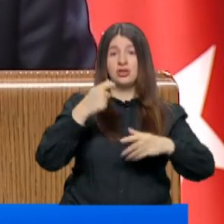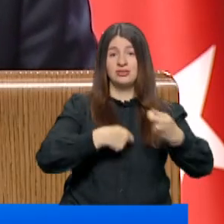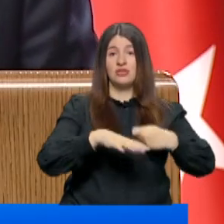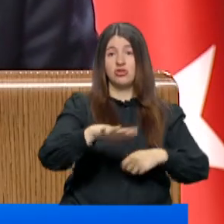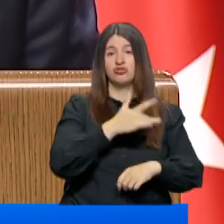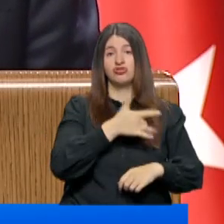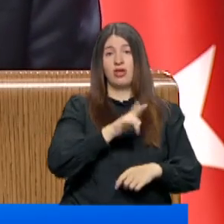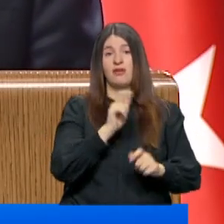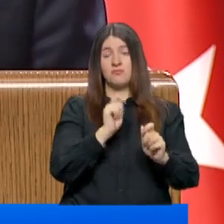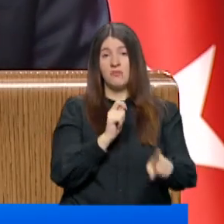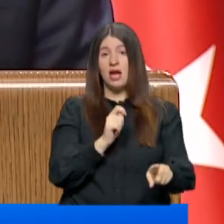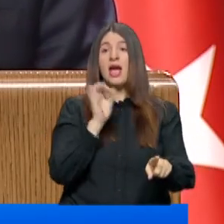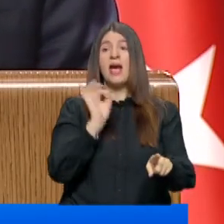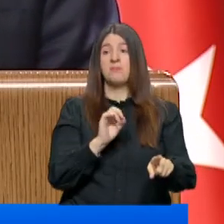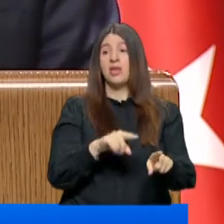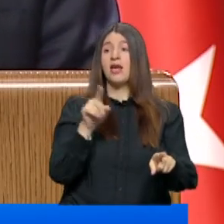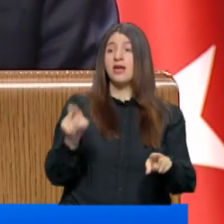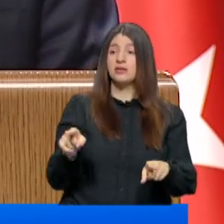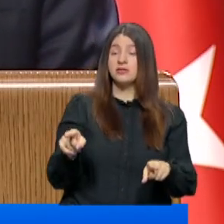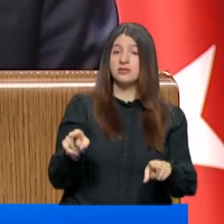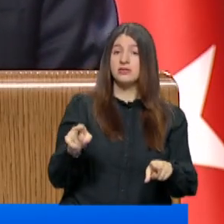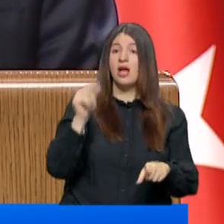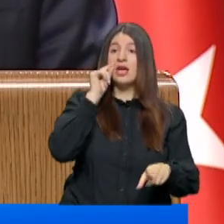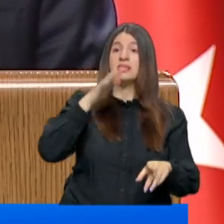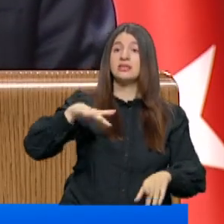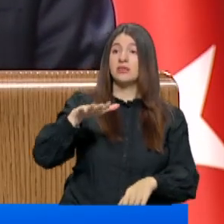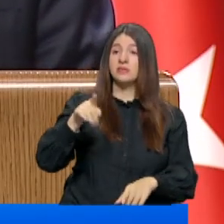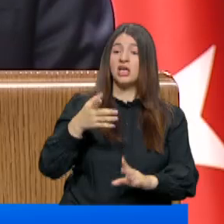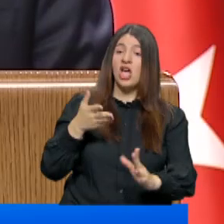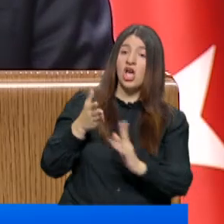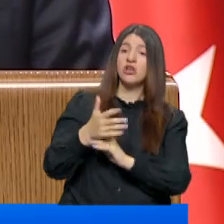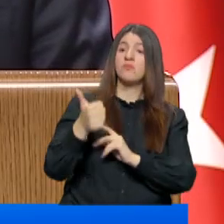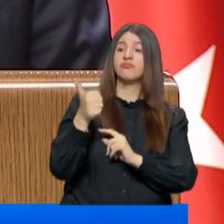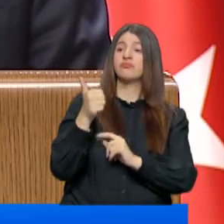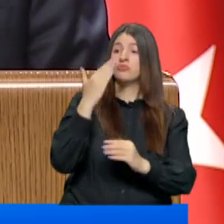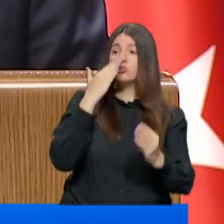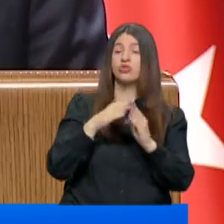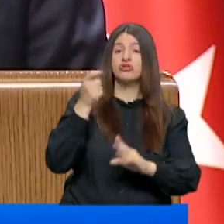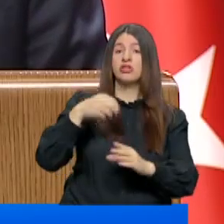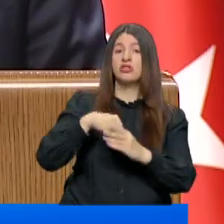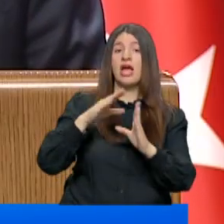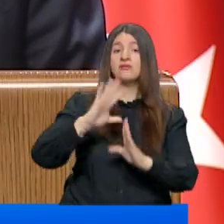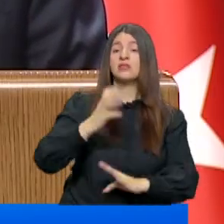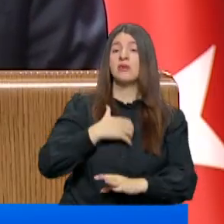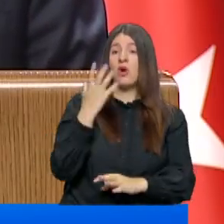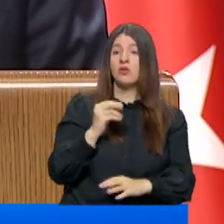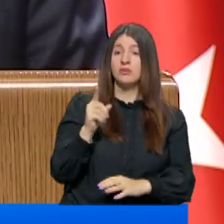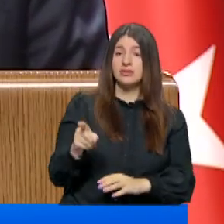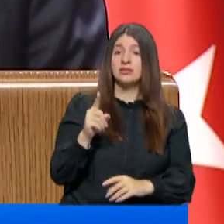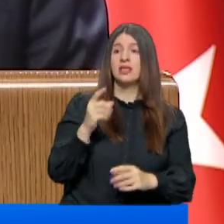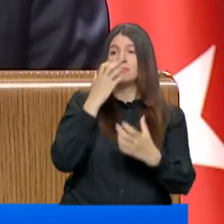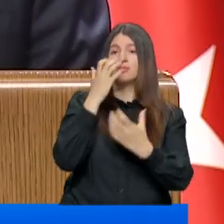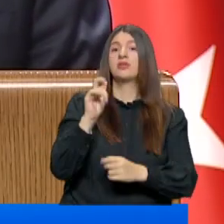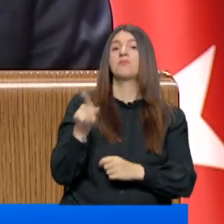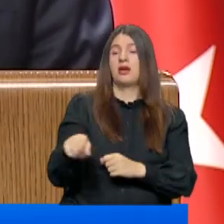sektörünü canlandırmak hem de insanımızın erişebilir şartlarda ev sahibi olmasını